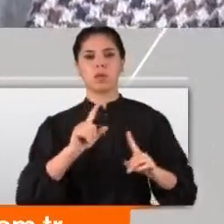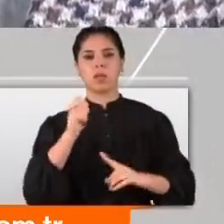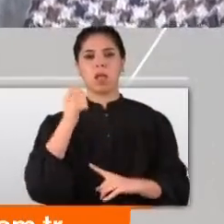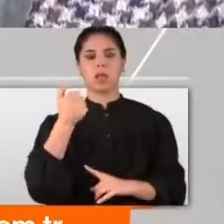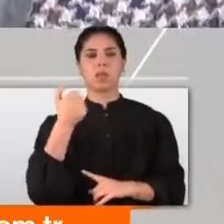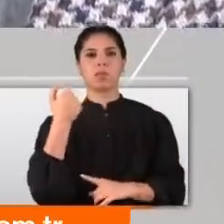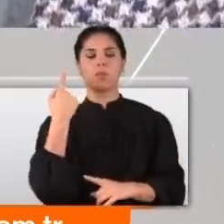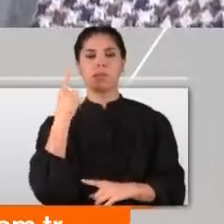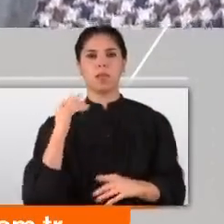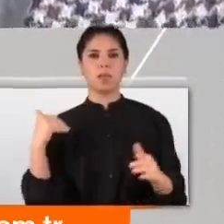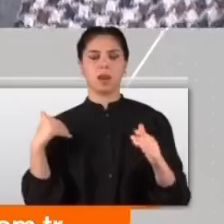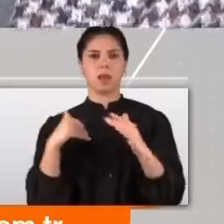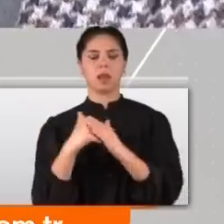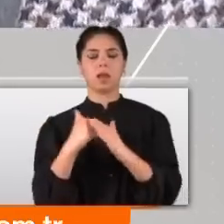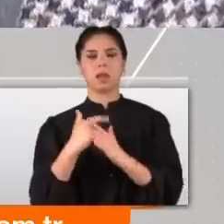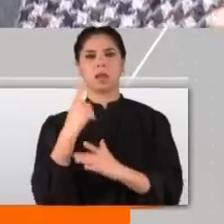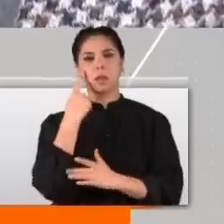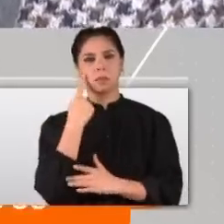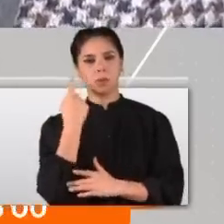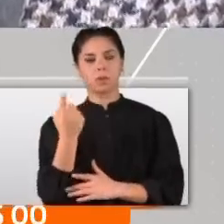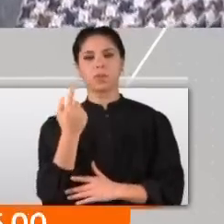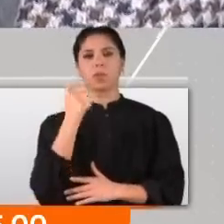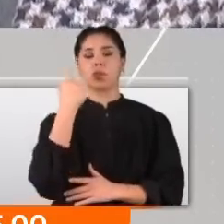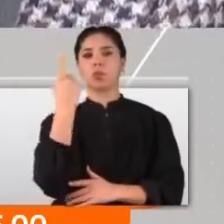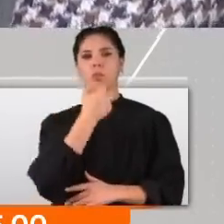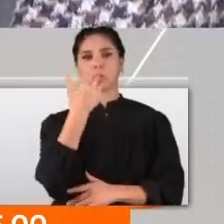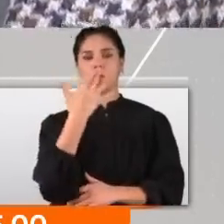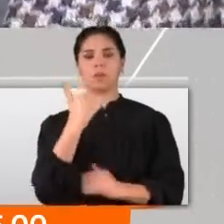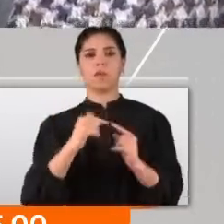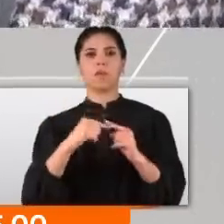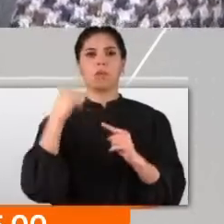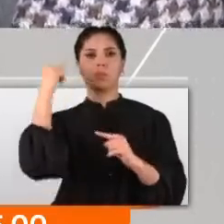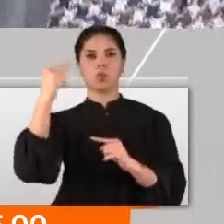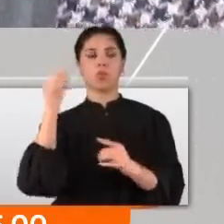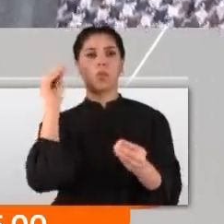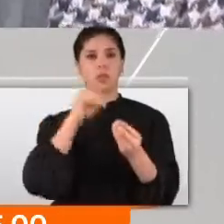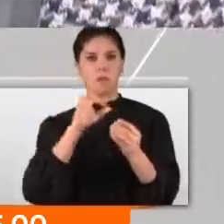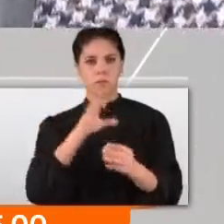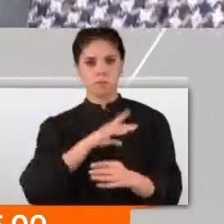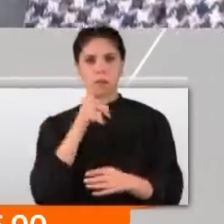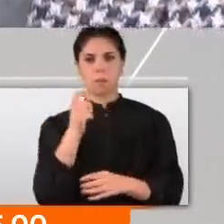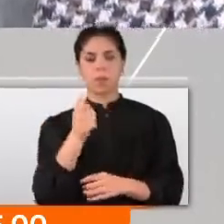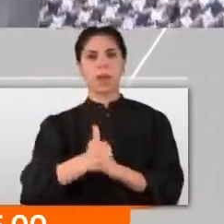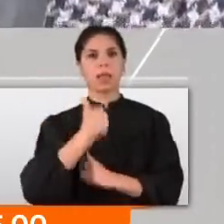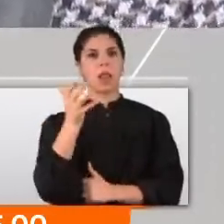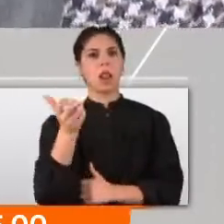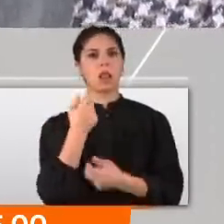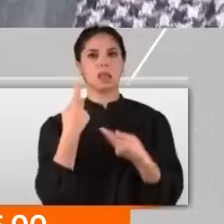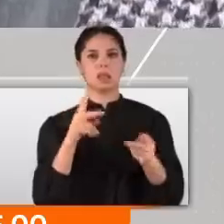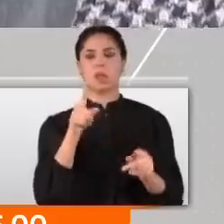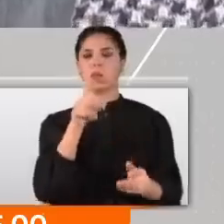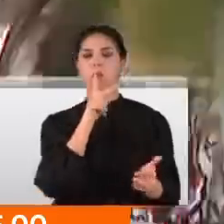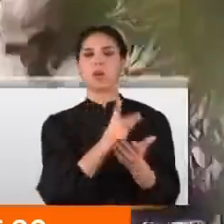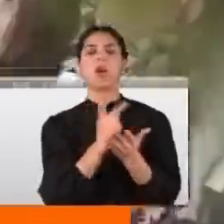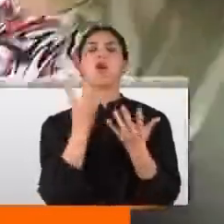kadar ihtilaflara bakıyor. Makul olmayan %65'in üstünde koyduğu tüm rakamları tutarını geri isteyebilir ve bu